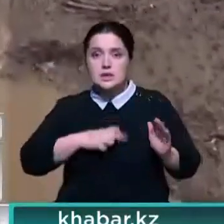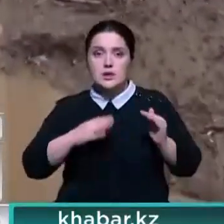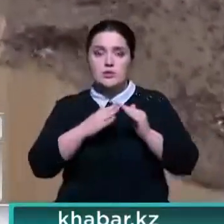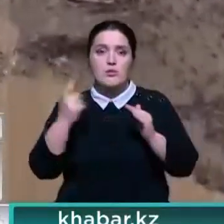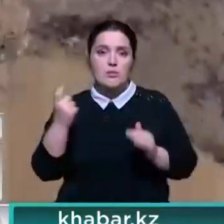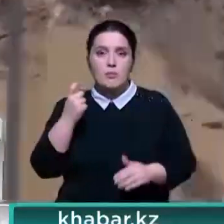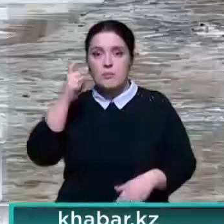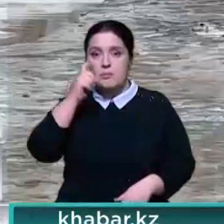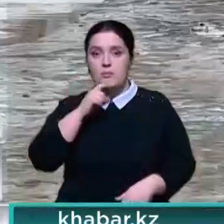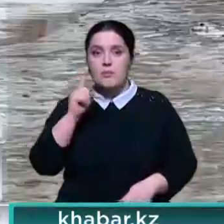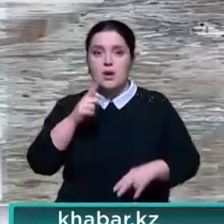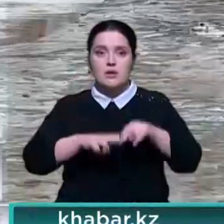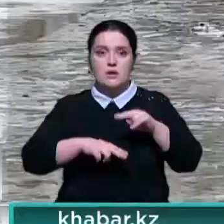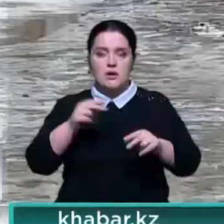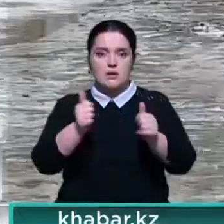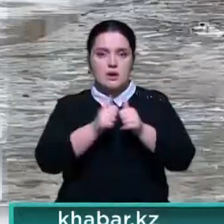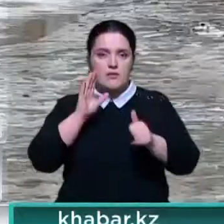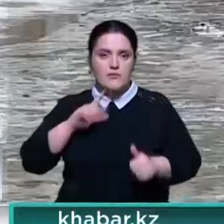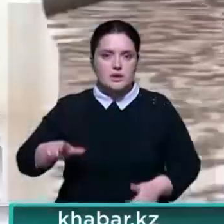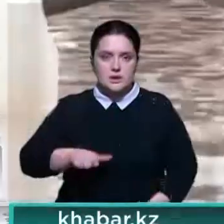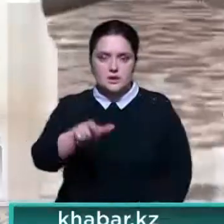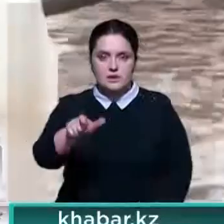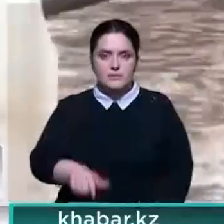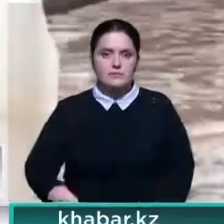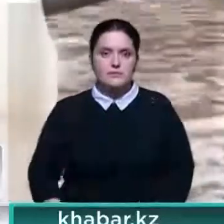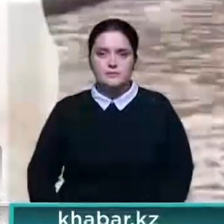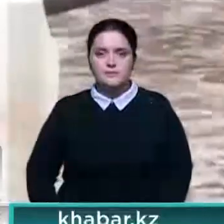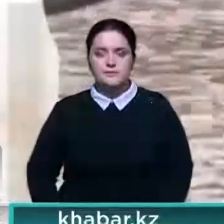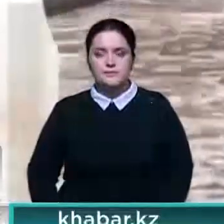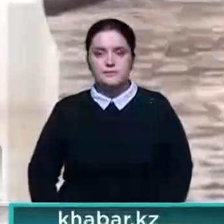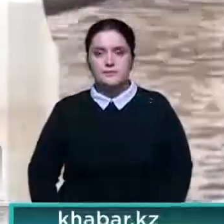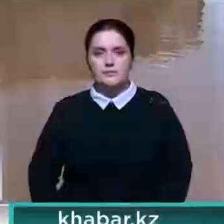непонятно почему, построенные вдоль береговых линий.